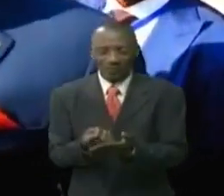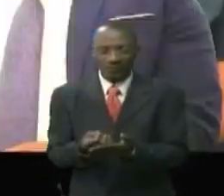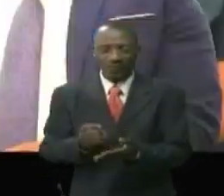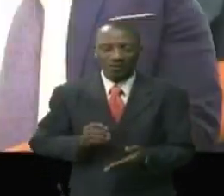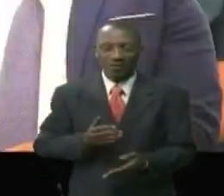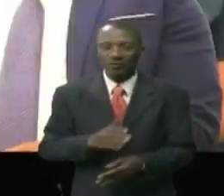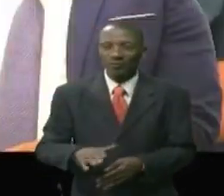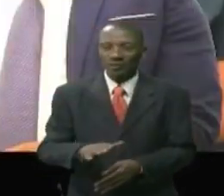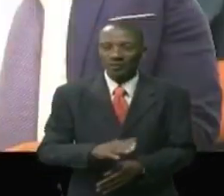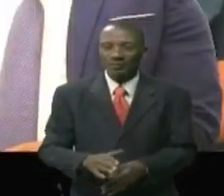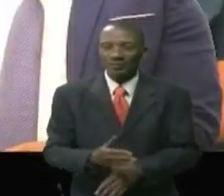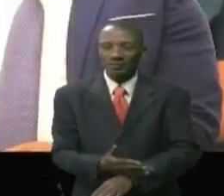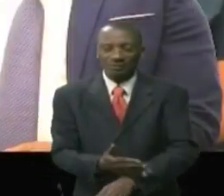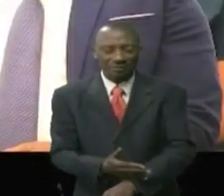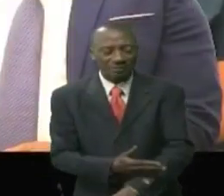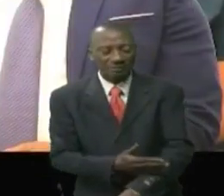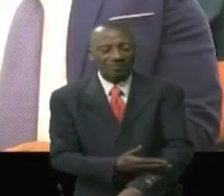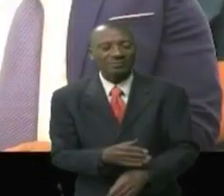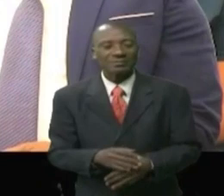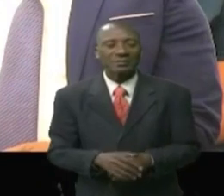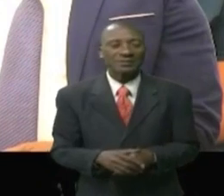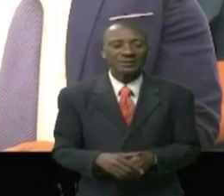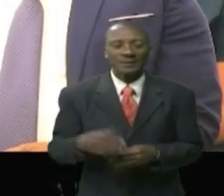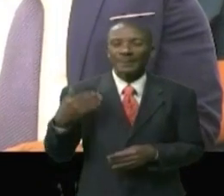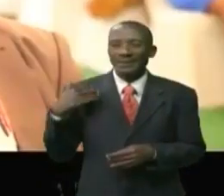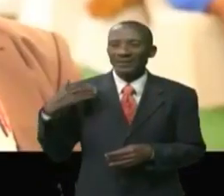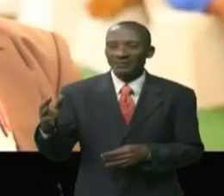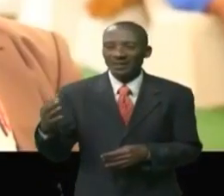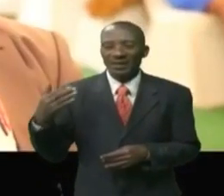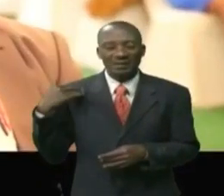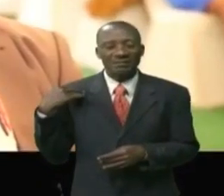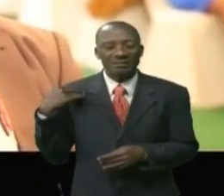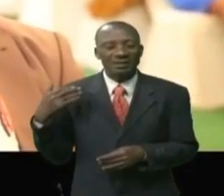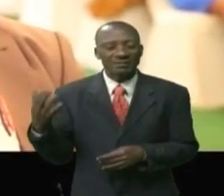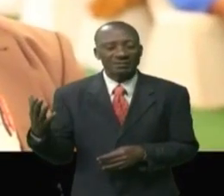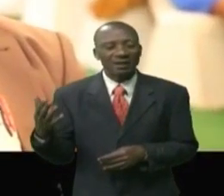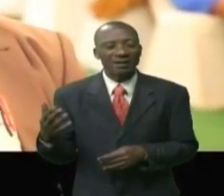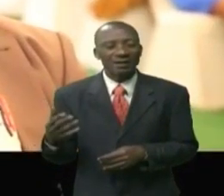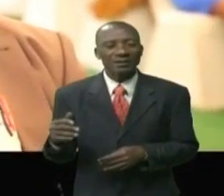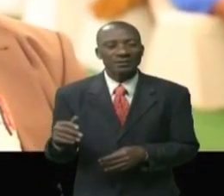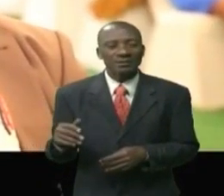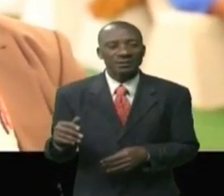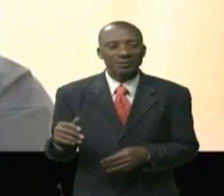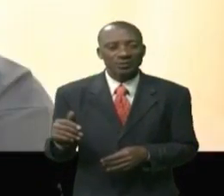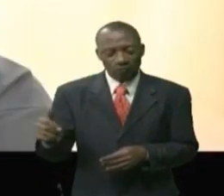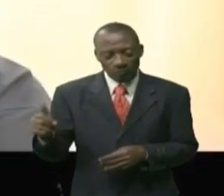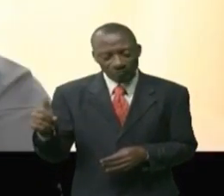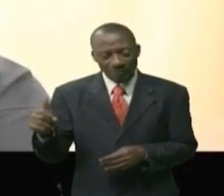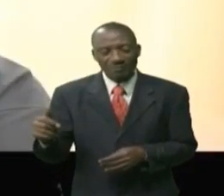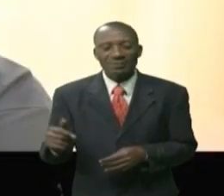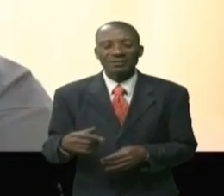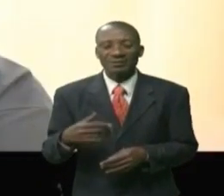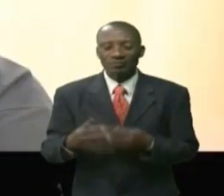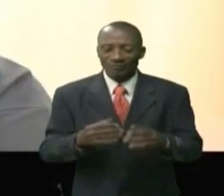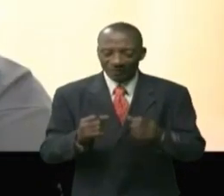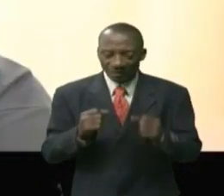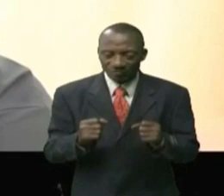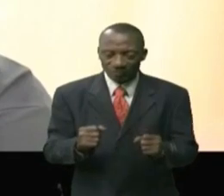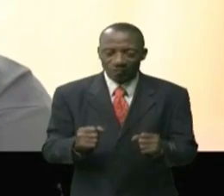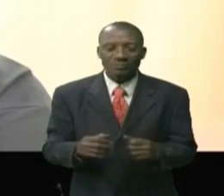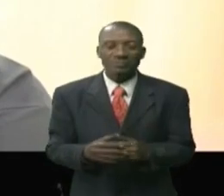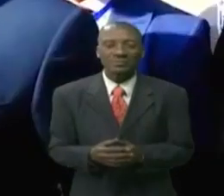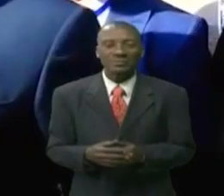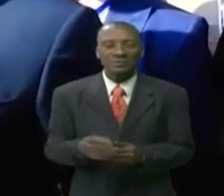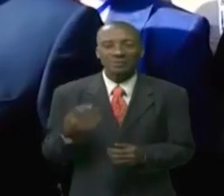c'est pas l'état qui produit l'état incite l'état fait la réglementation l'ét fait des réformes pour